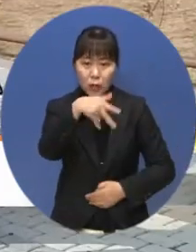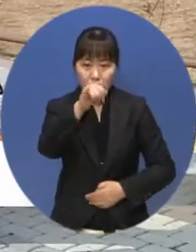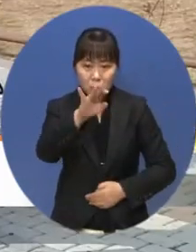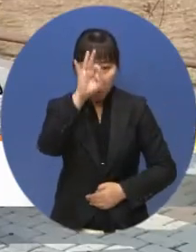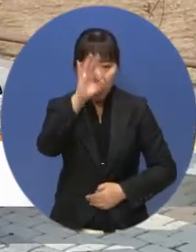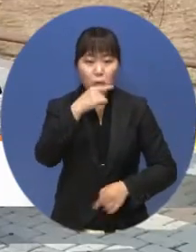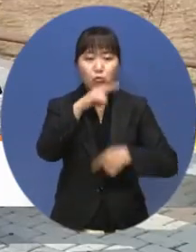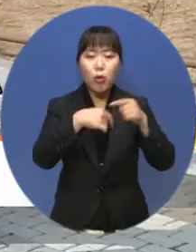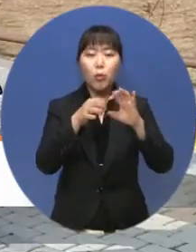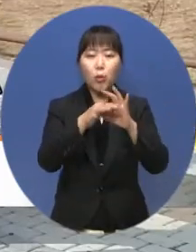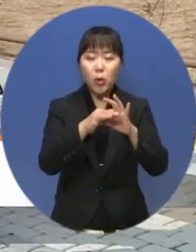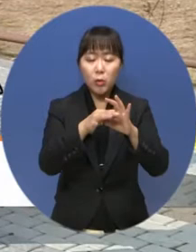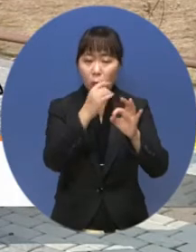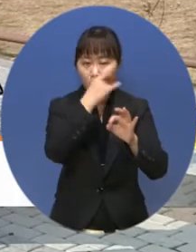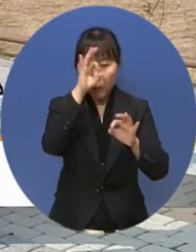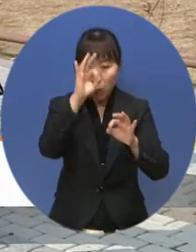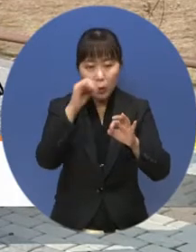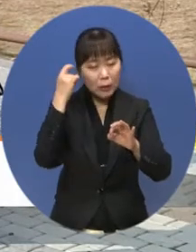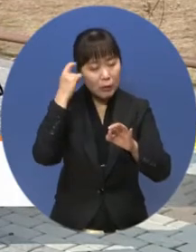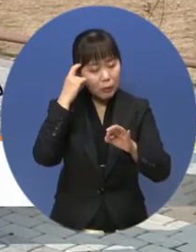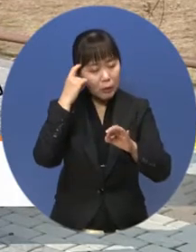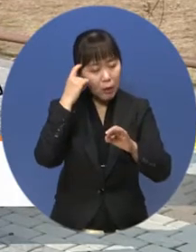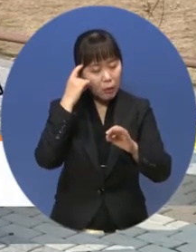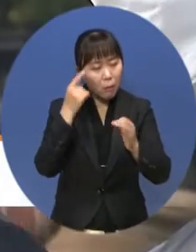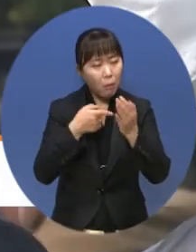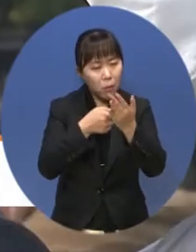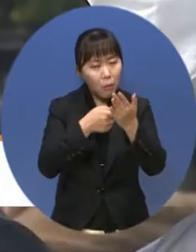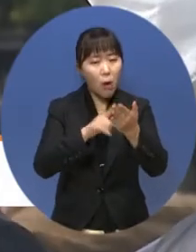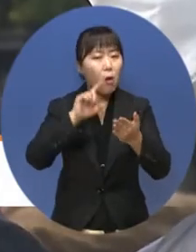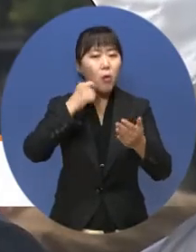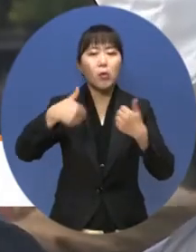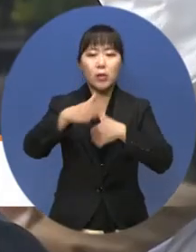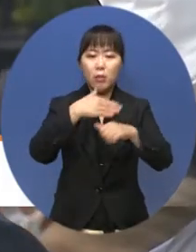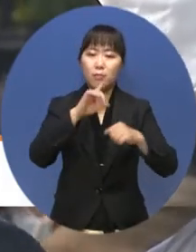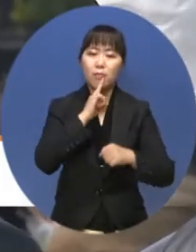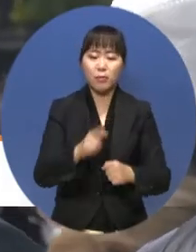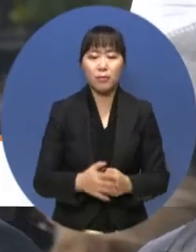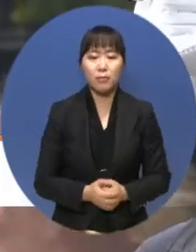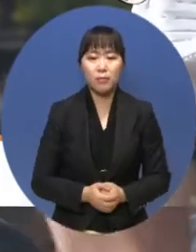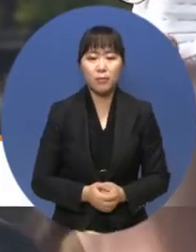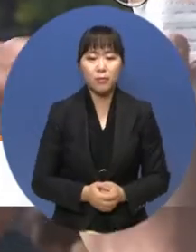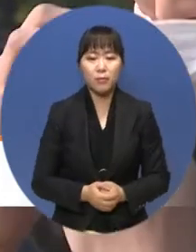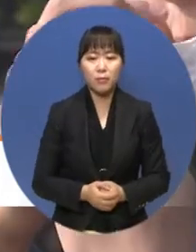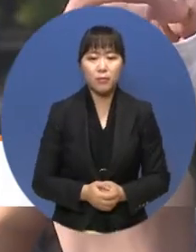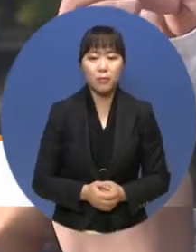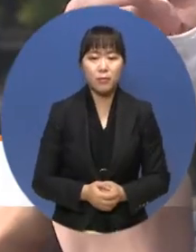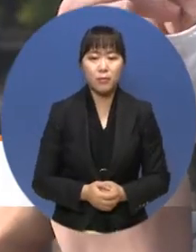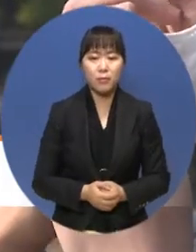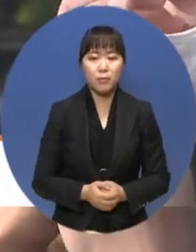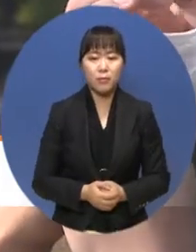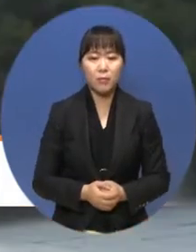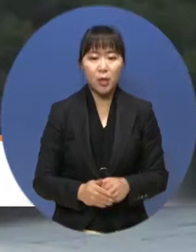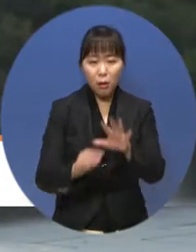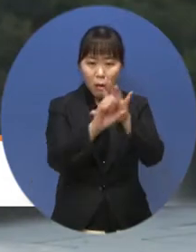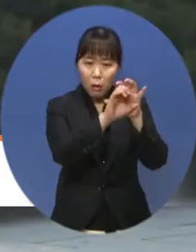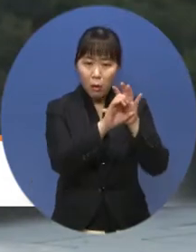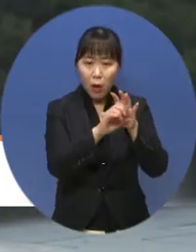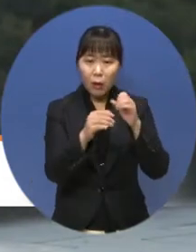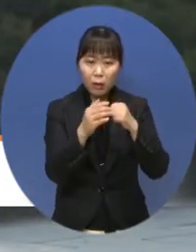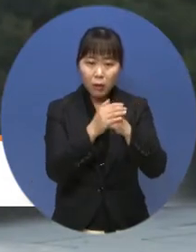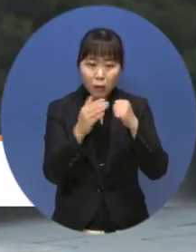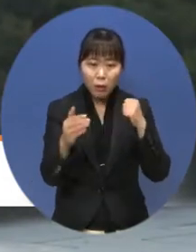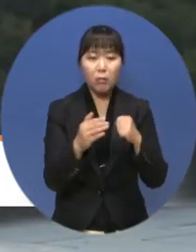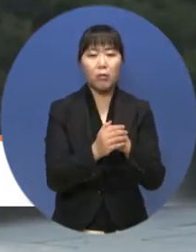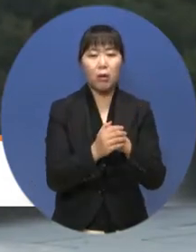수어를 통해 접근하고 의견을 게시하기 어려운 실정이라고 꼬집었습니다. 이어 코로나19로 비대면